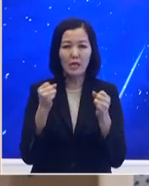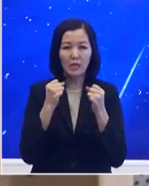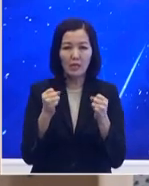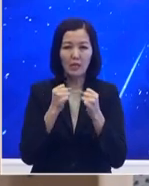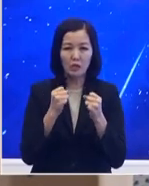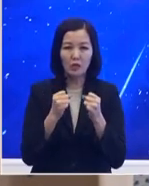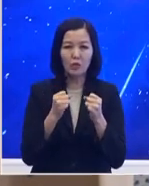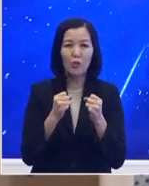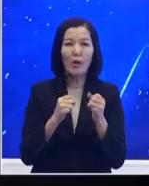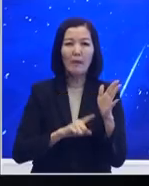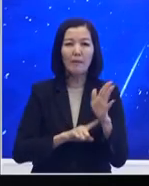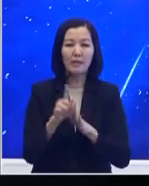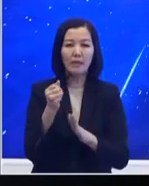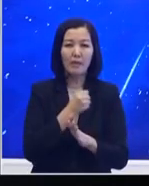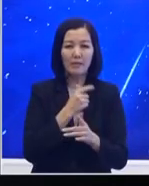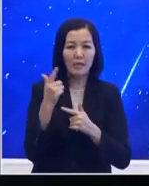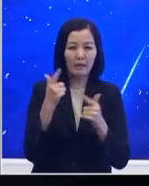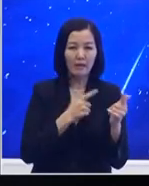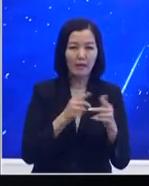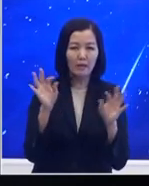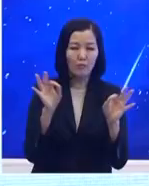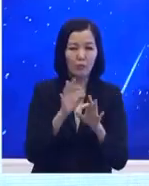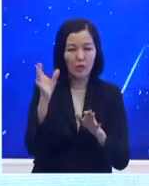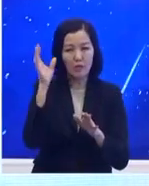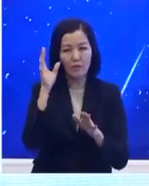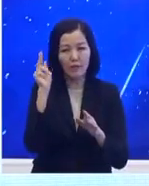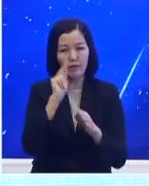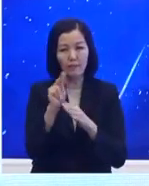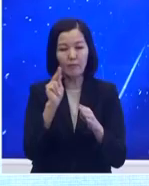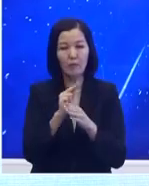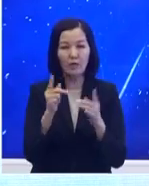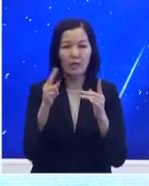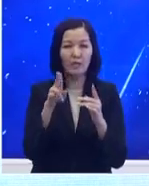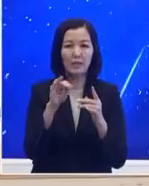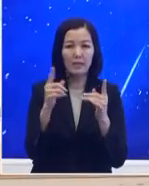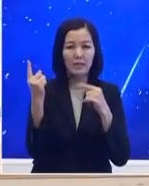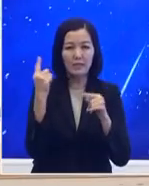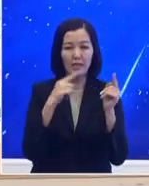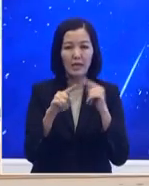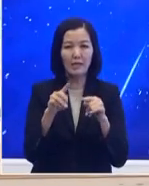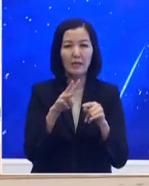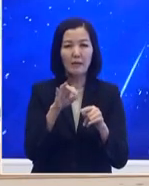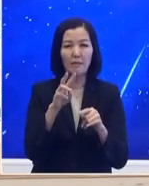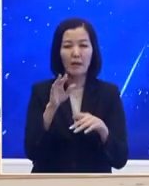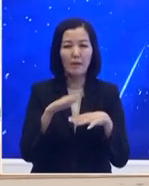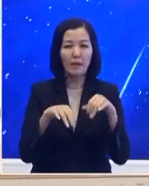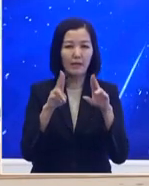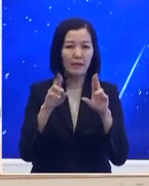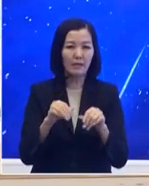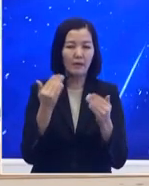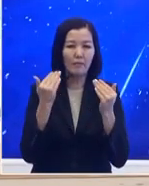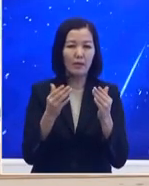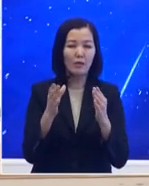шынықтыру және спорт, бастапқы әскери дайындық, музыкалық білім беру мен дизайн мамандықтары. Жетісу мемлекеттік университетінде